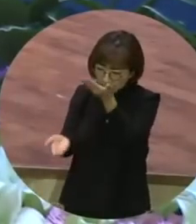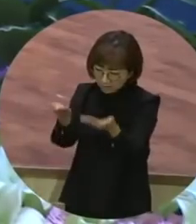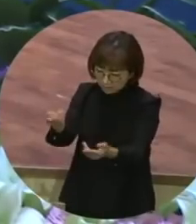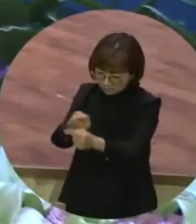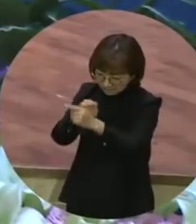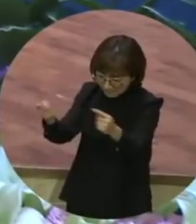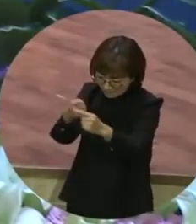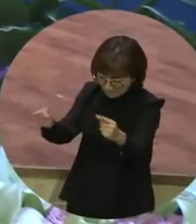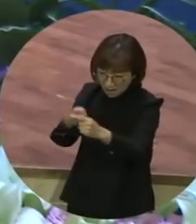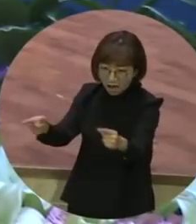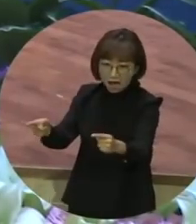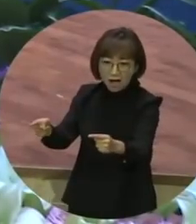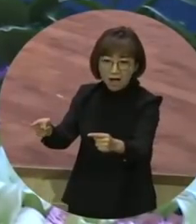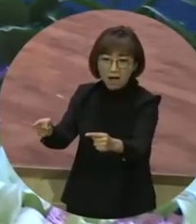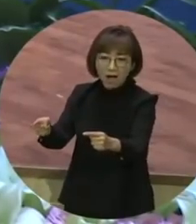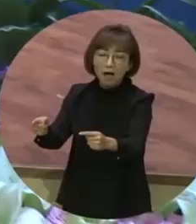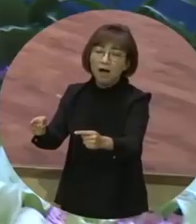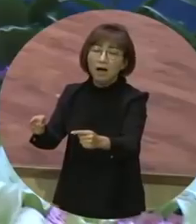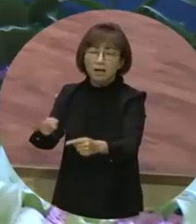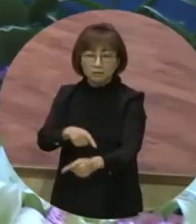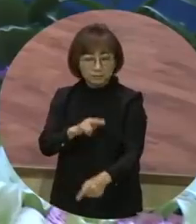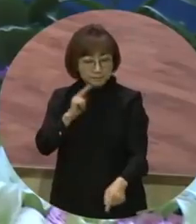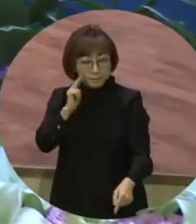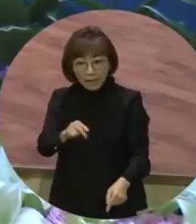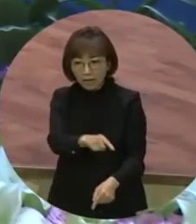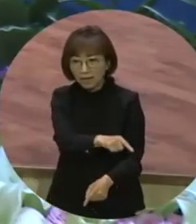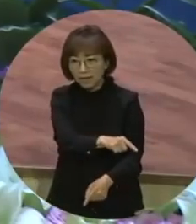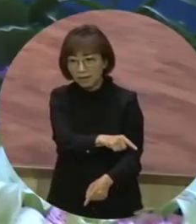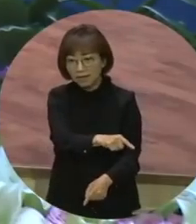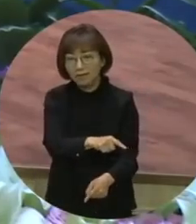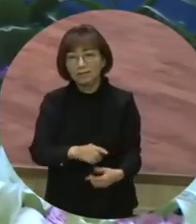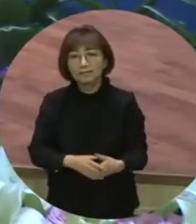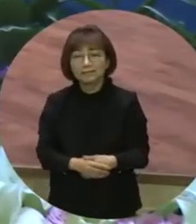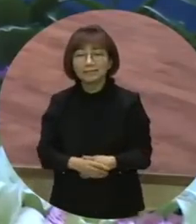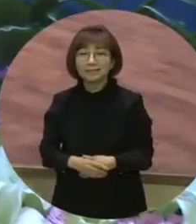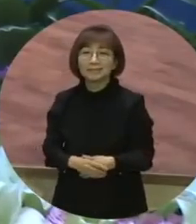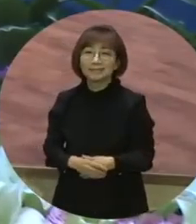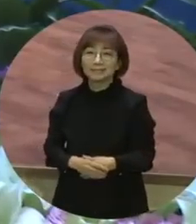그 정죄하는 시선을 놓치질 않아요.